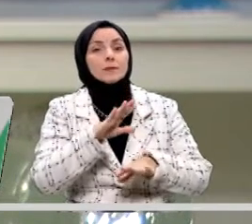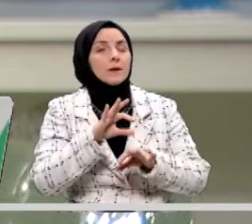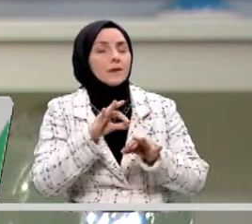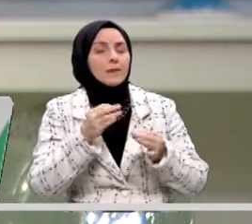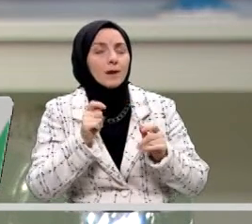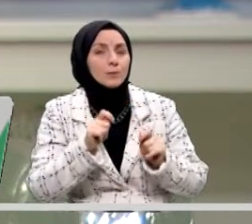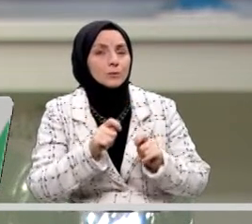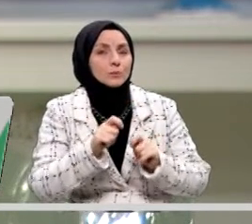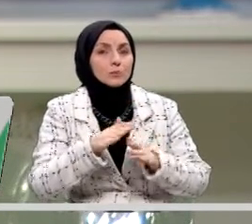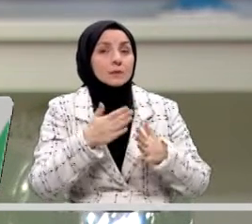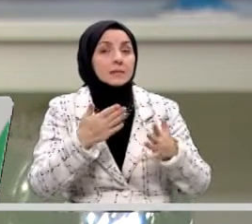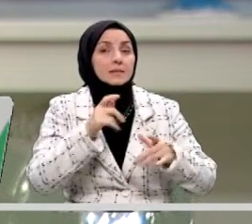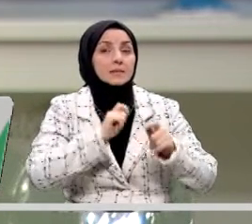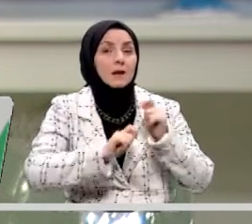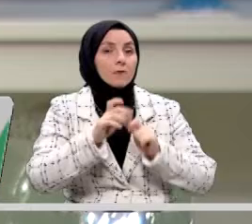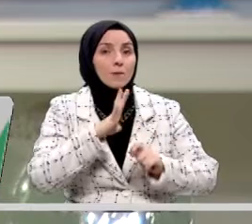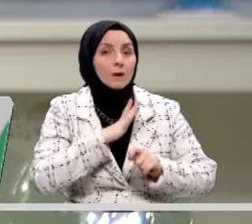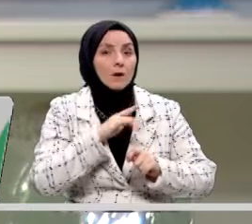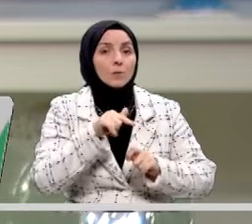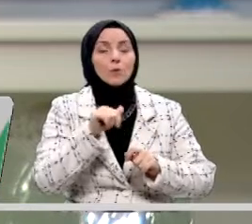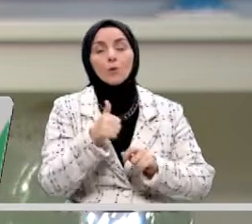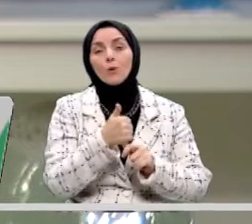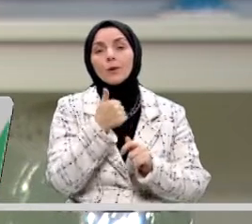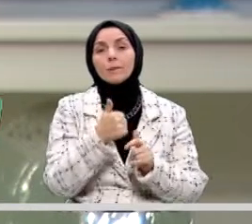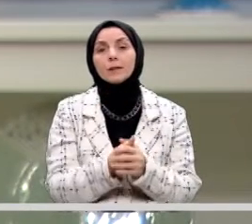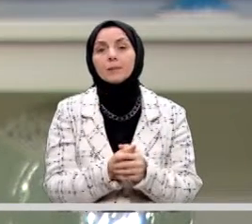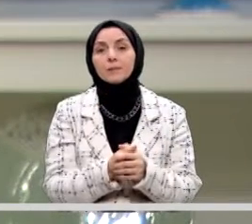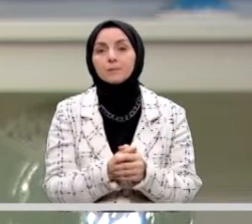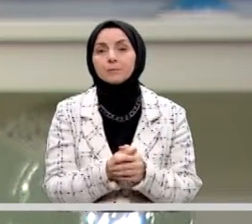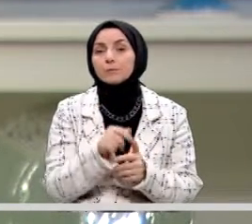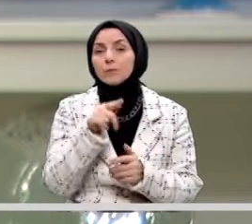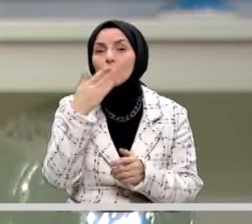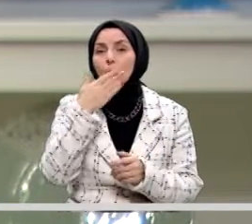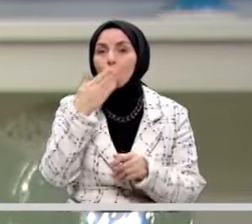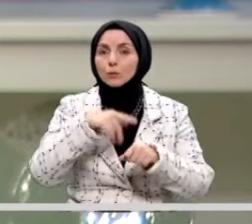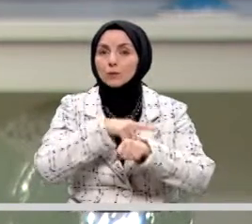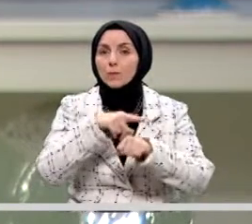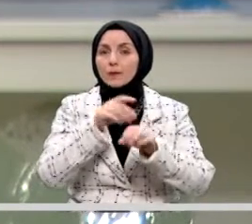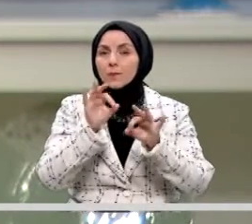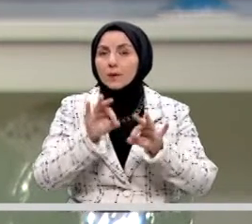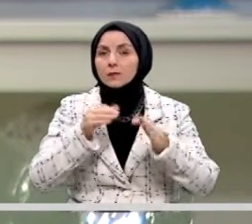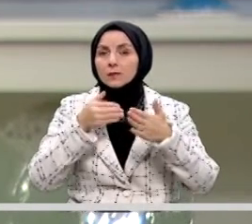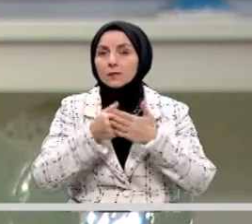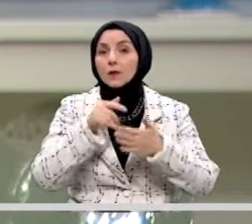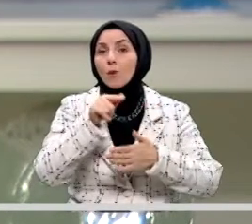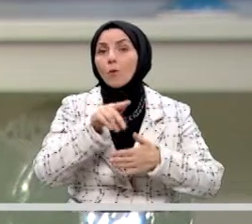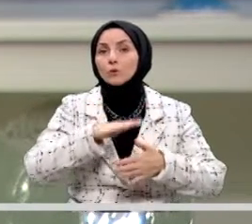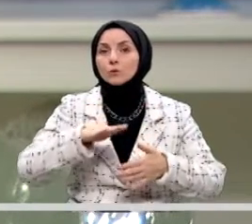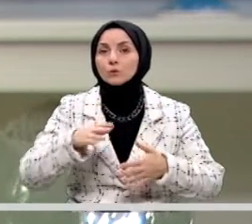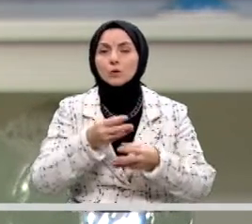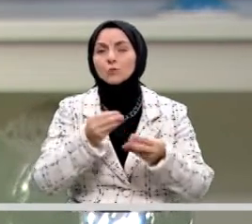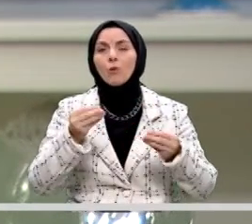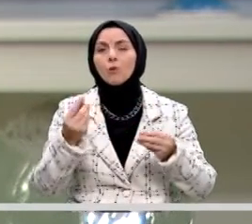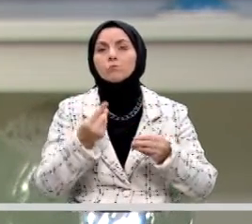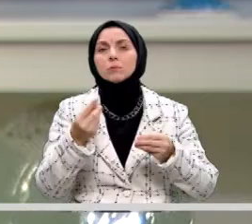çocuğa evimizde dediniz ya biraz önce Aslında o okul evresinde başlayana kadar siz o çocuğa bir sürü şey vermiş durumda olacaksınız zaten